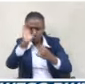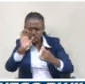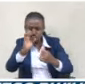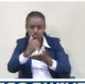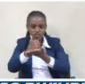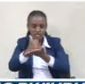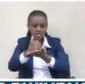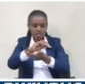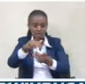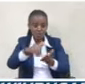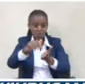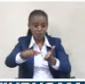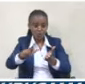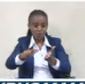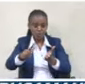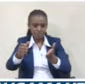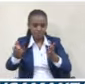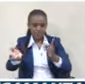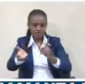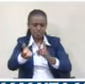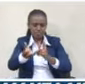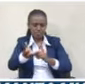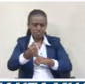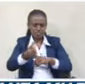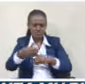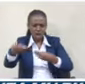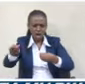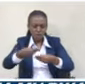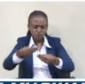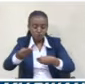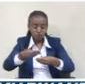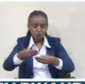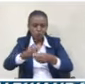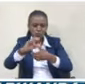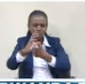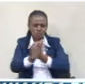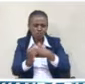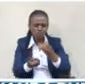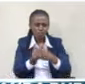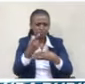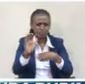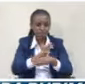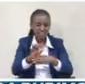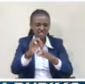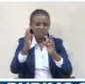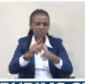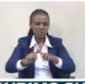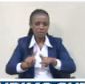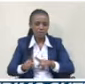gufasha ibigo bito n'ibiciriritse kubona igishoro amasoko umuco wo kwihangira imirimo n'ibindi